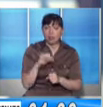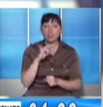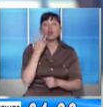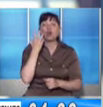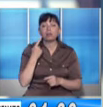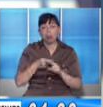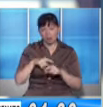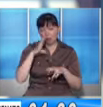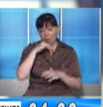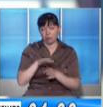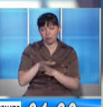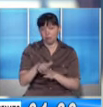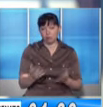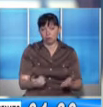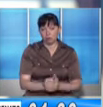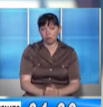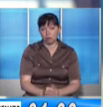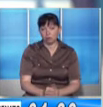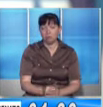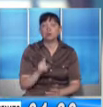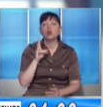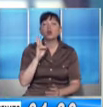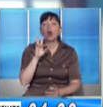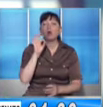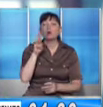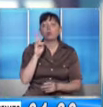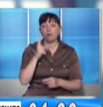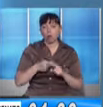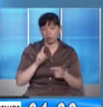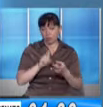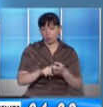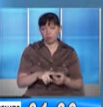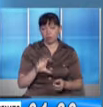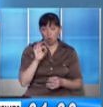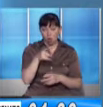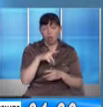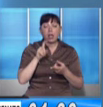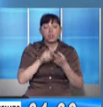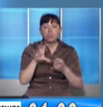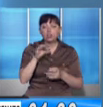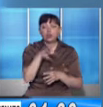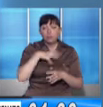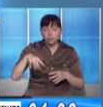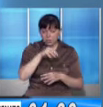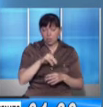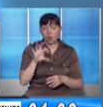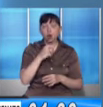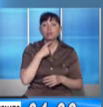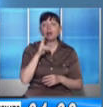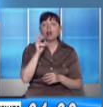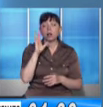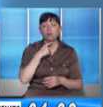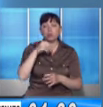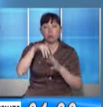legea? Când se va întâmpla acest lucru? De cine depinde asta? De noi toți. Depinde de votul nostru, depinde de felul în